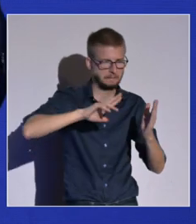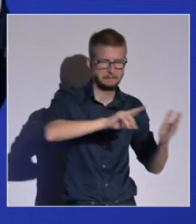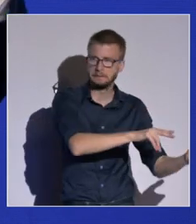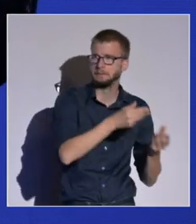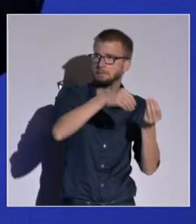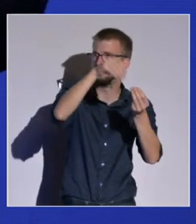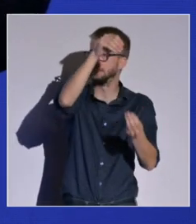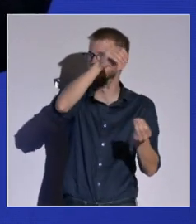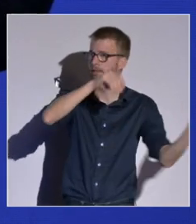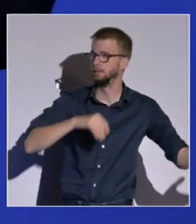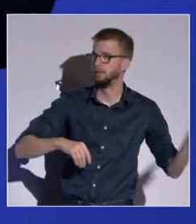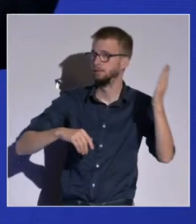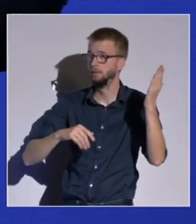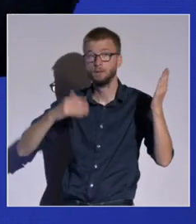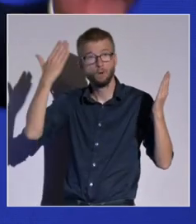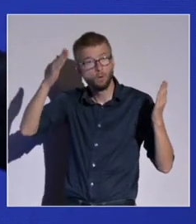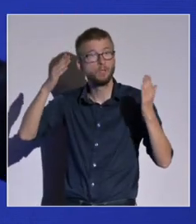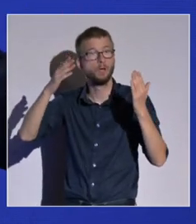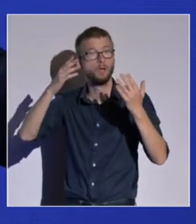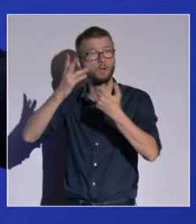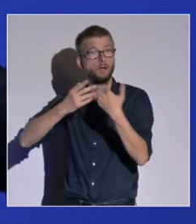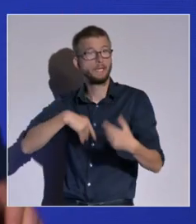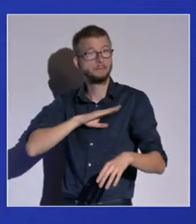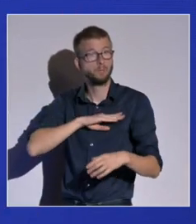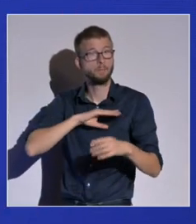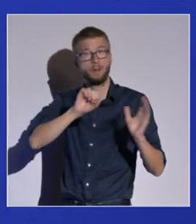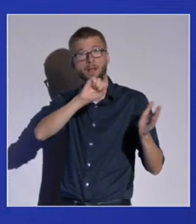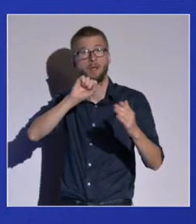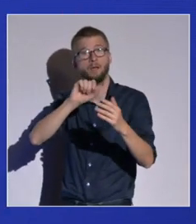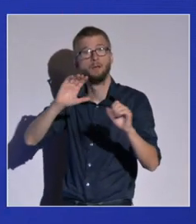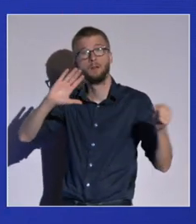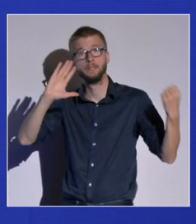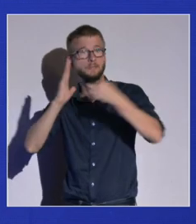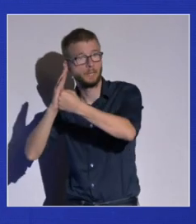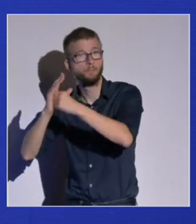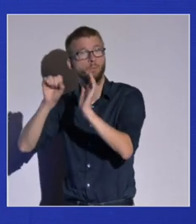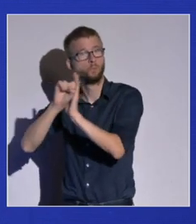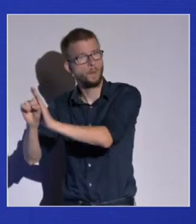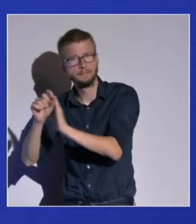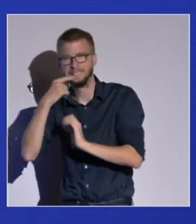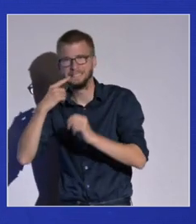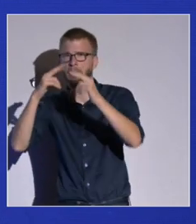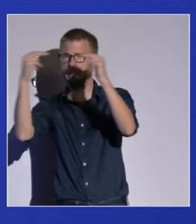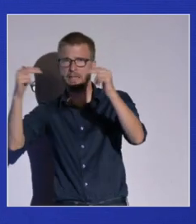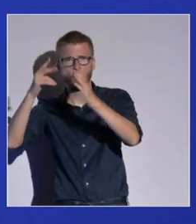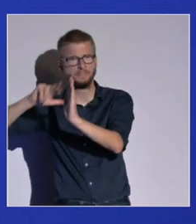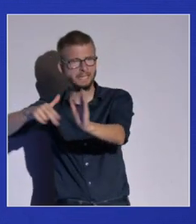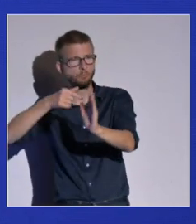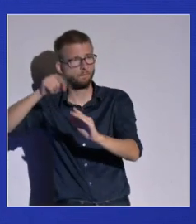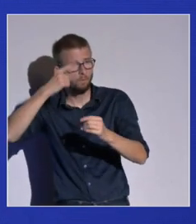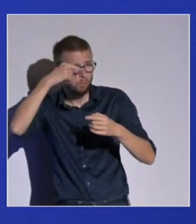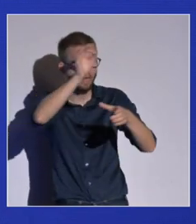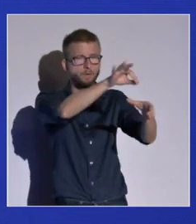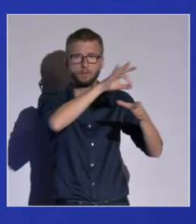découvrait que tel autre responsable de l'extrême droite plaidait aussi pour abaisser les signatures, dans la tête